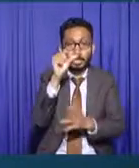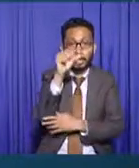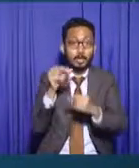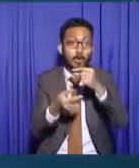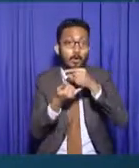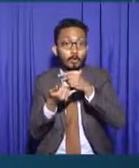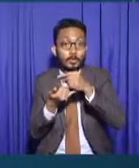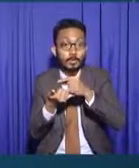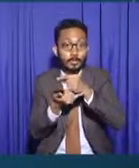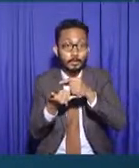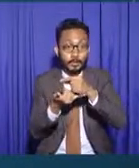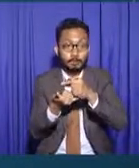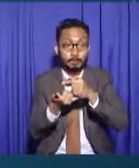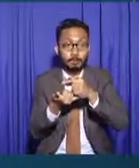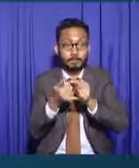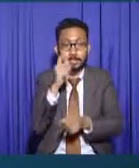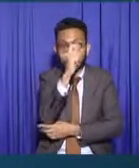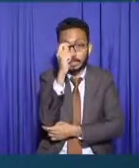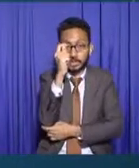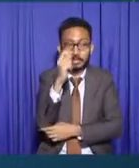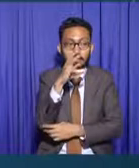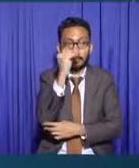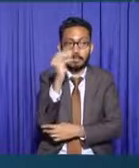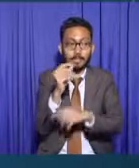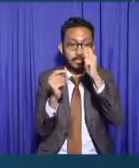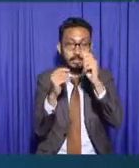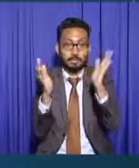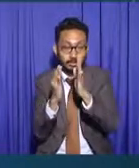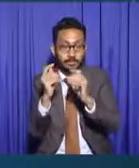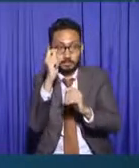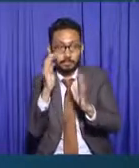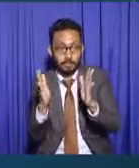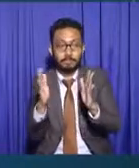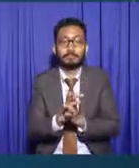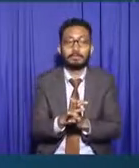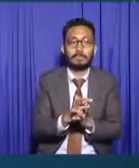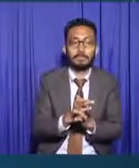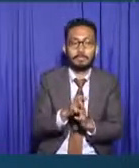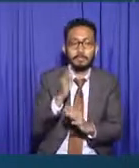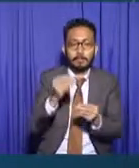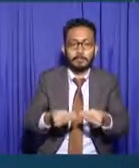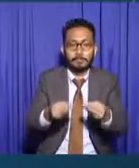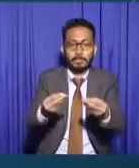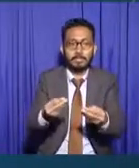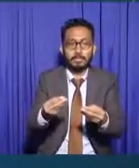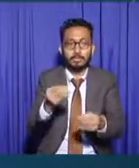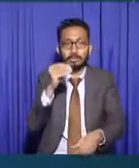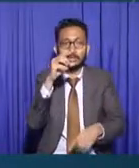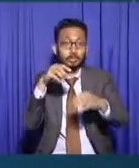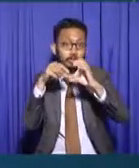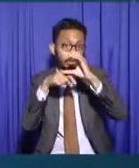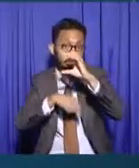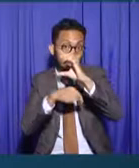T besar T besar dan T besar T kecil yang